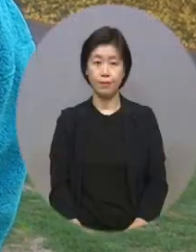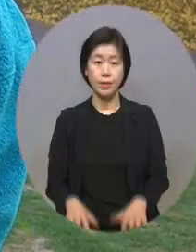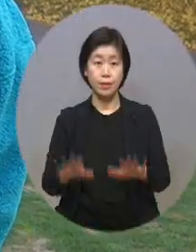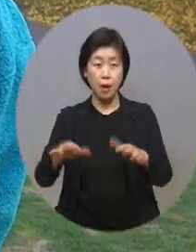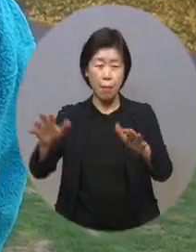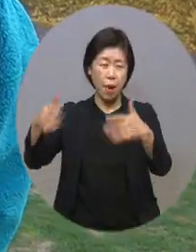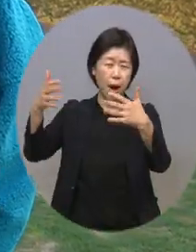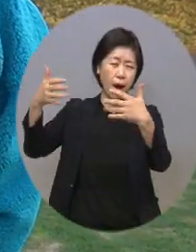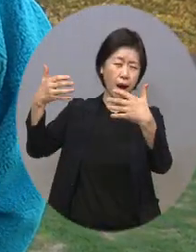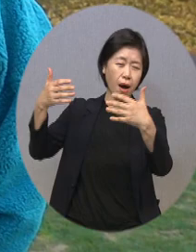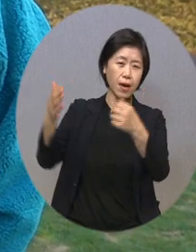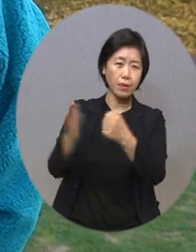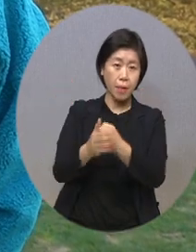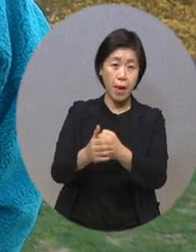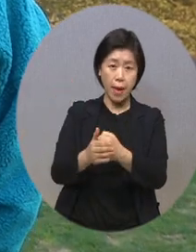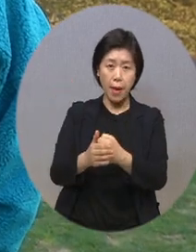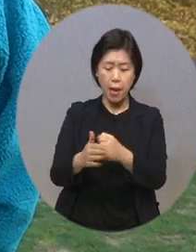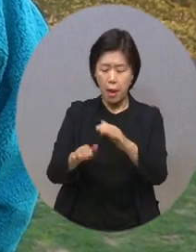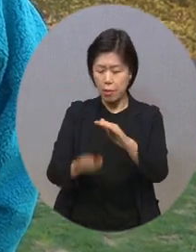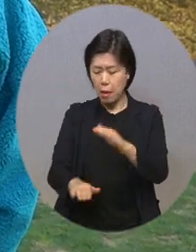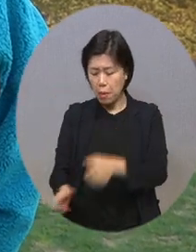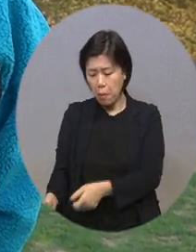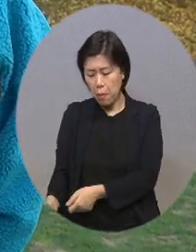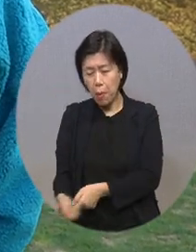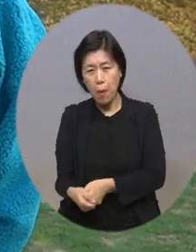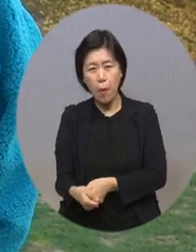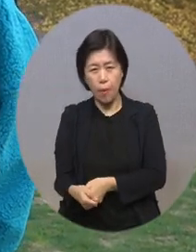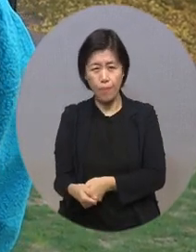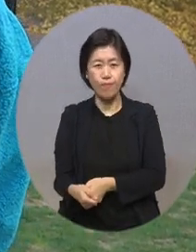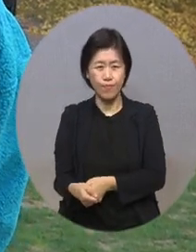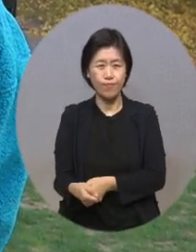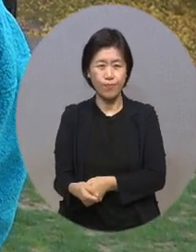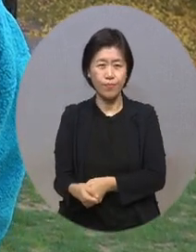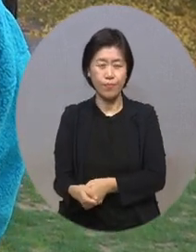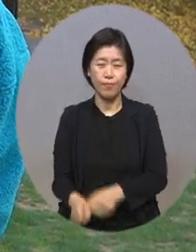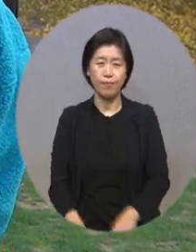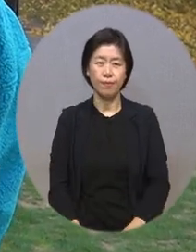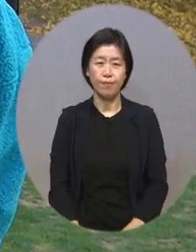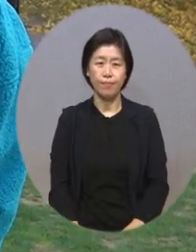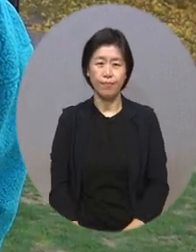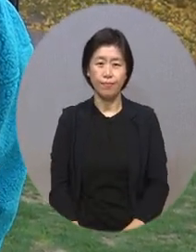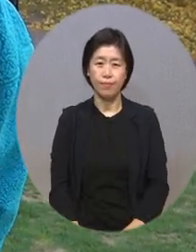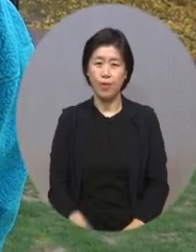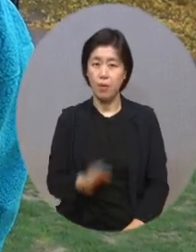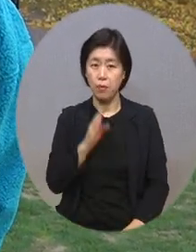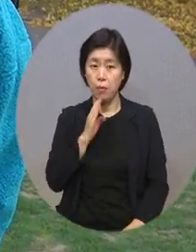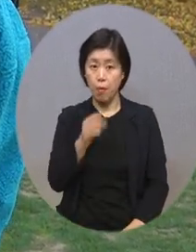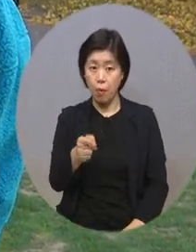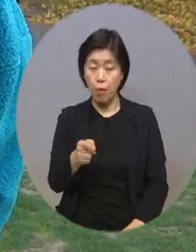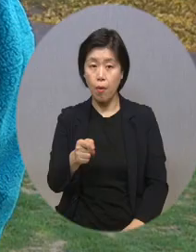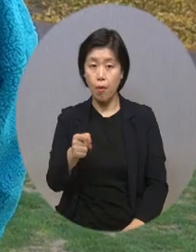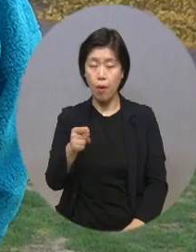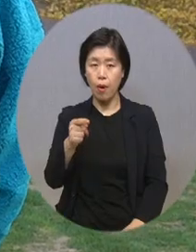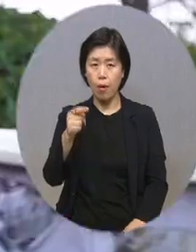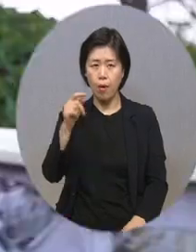때문에 좀 낮게 치는 샷을 구사하신 것 같아요. 아, 일부러? 네. 이야. 저 정도면 거의 진짜 프로거든요.